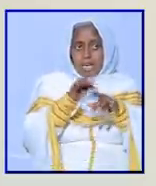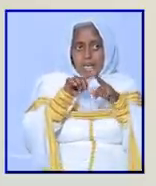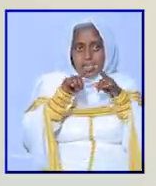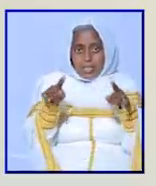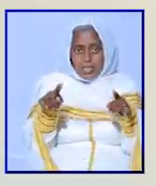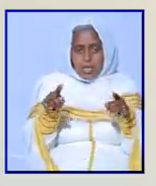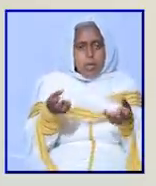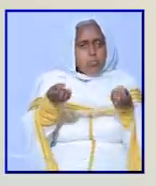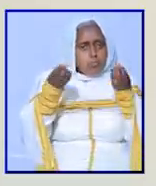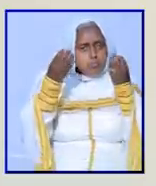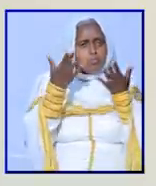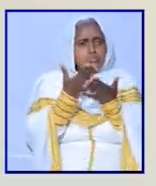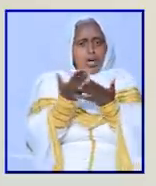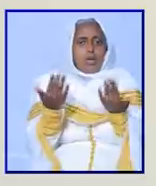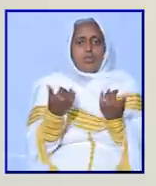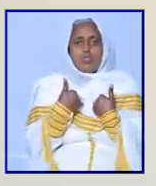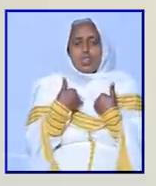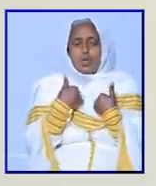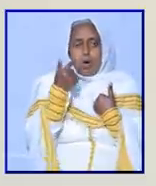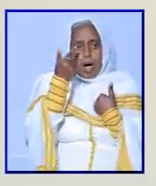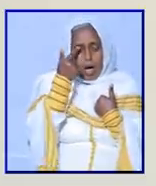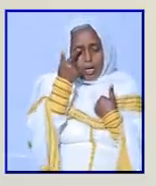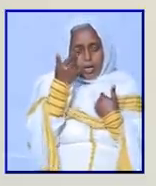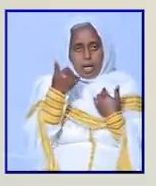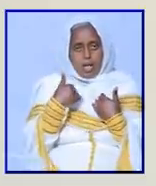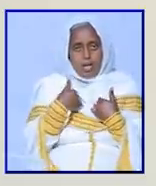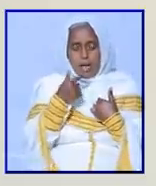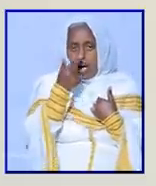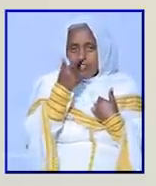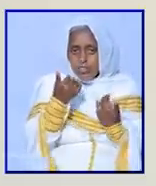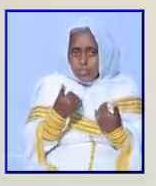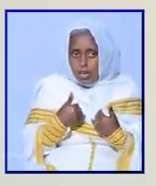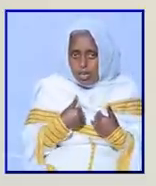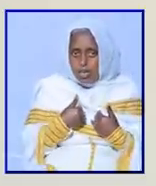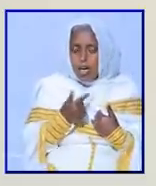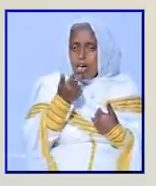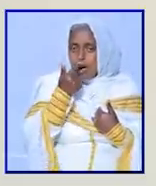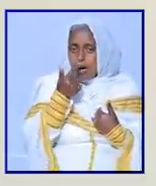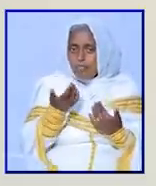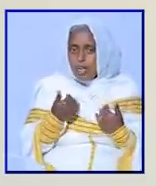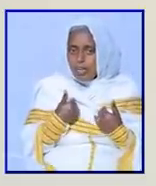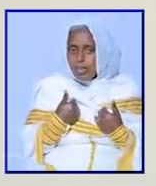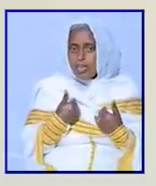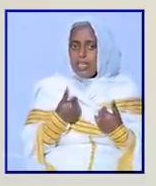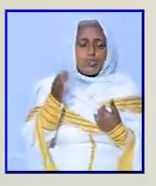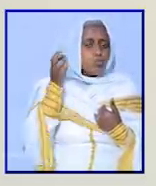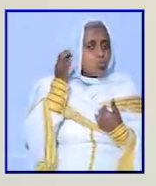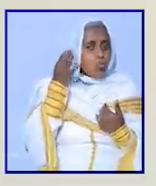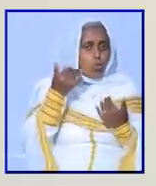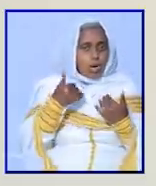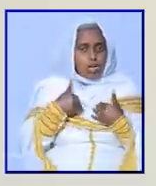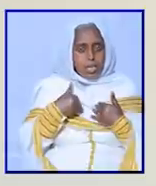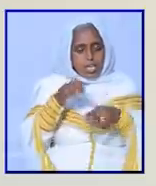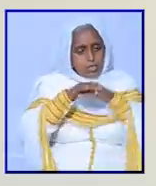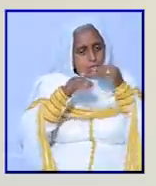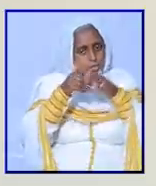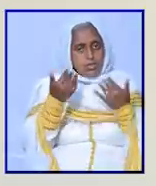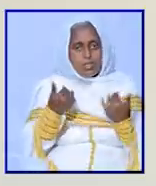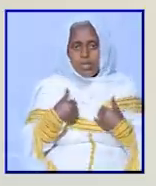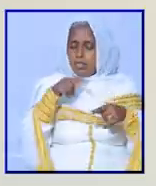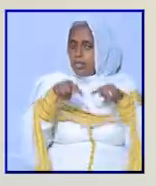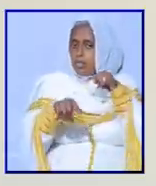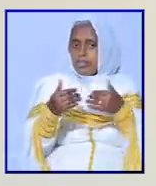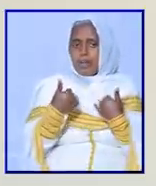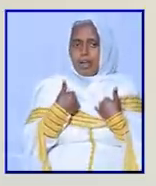እዛ ላይ ግን ብዙ ነገሮች አሉ አይን አለ አፍንጫ አለ አፍ አለ ጆሮ አለ